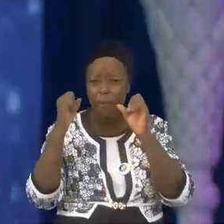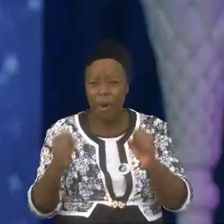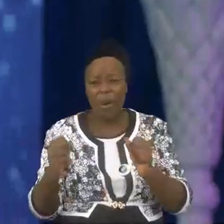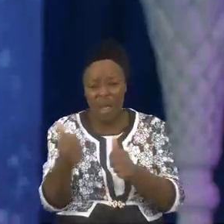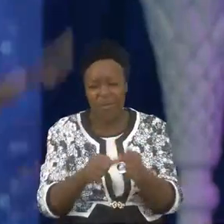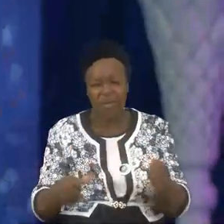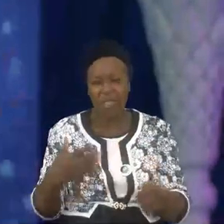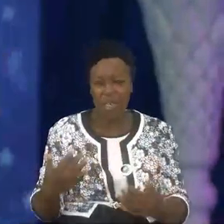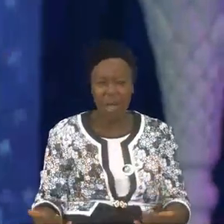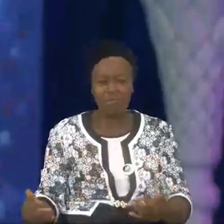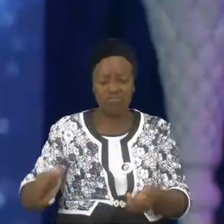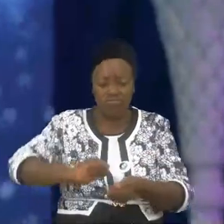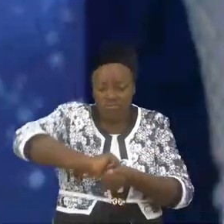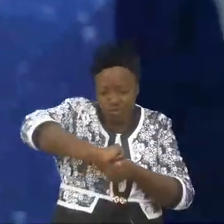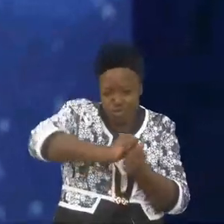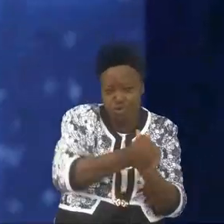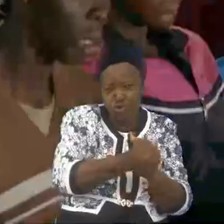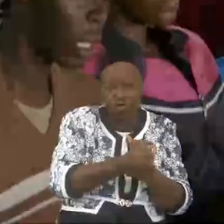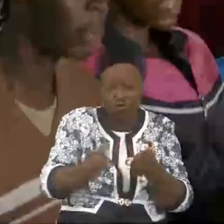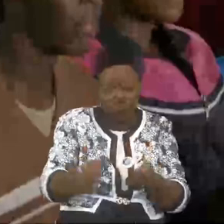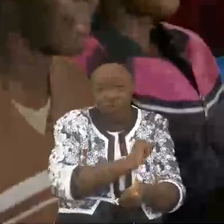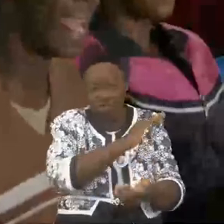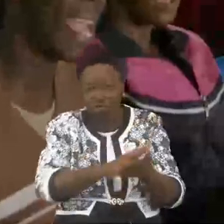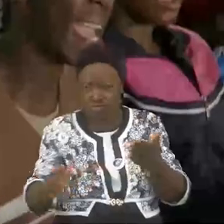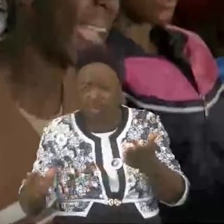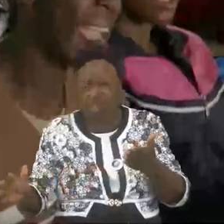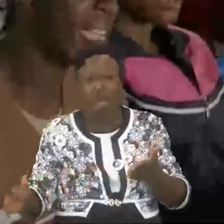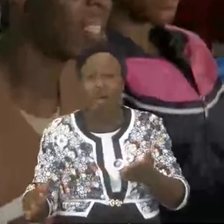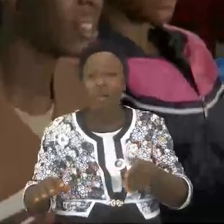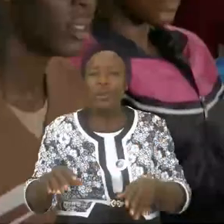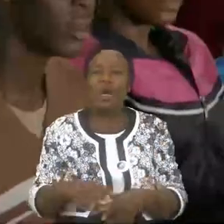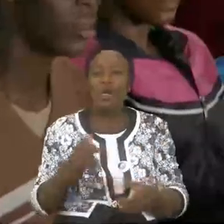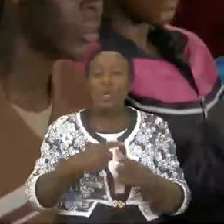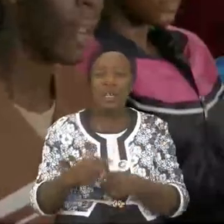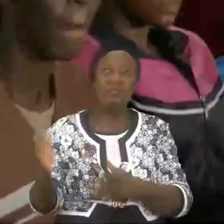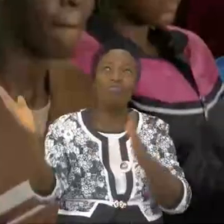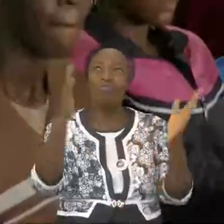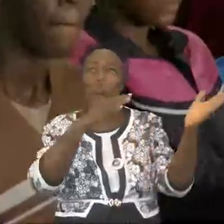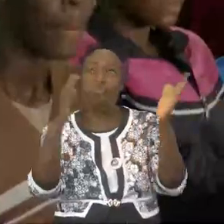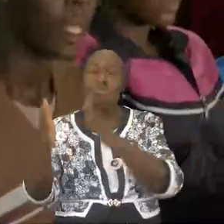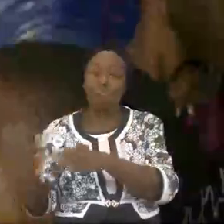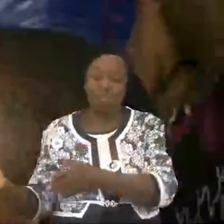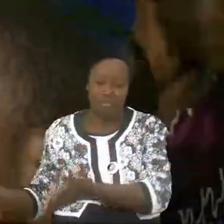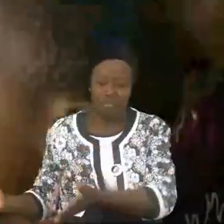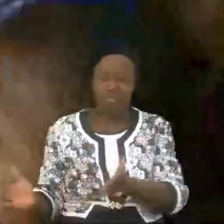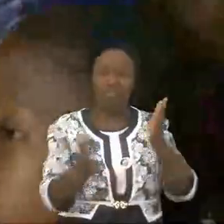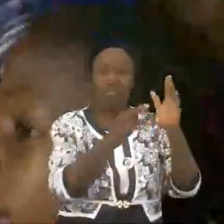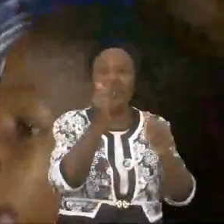puissances, tout a été anéanti, tout s'est écroulé, dispersé, et le vent les a